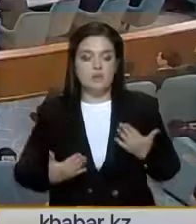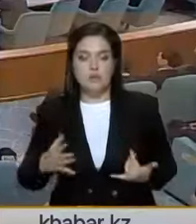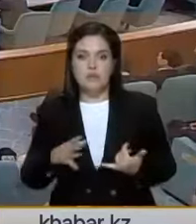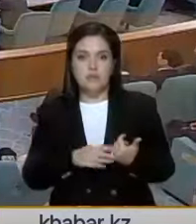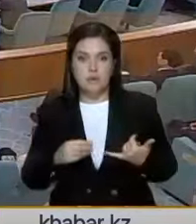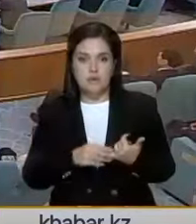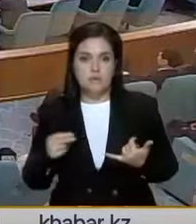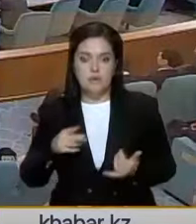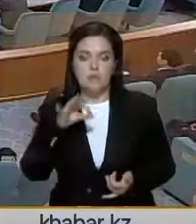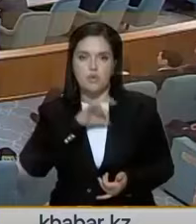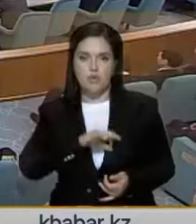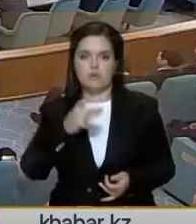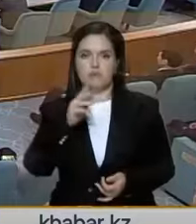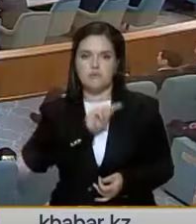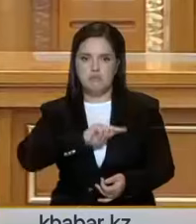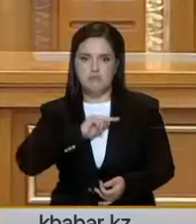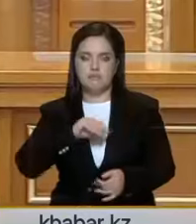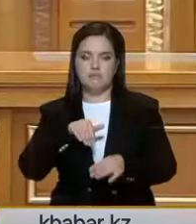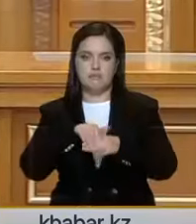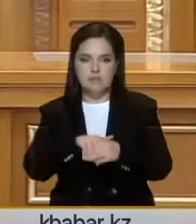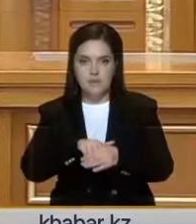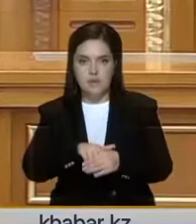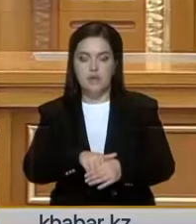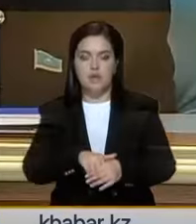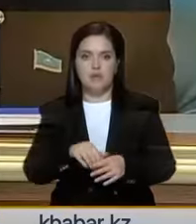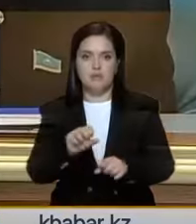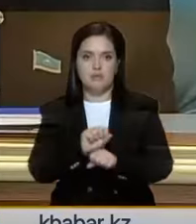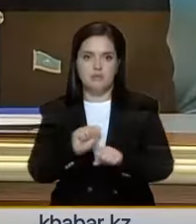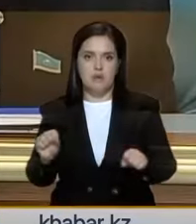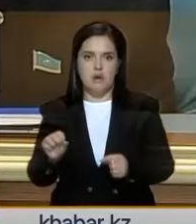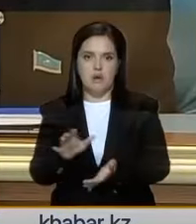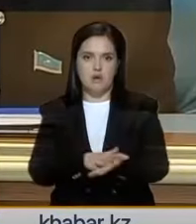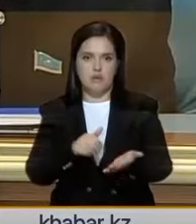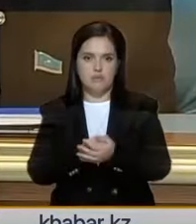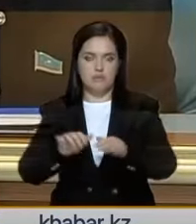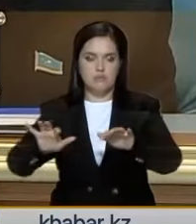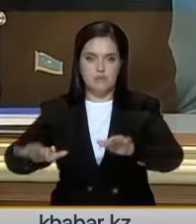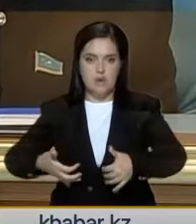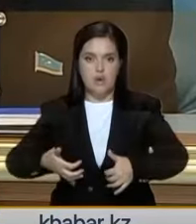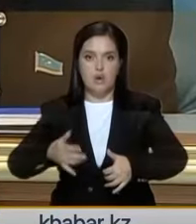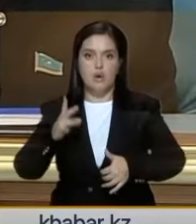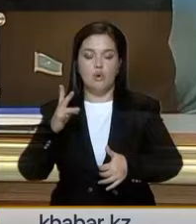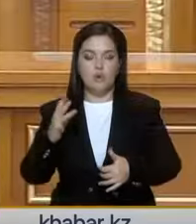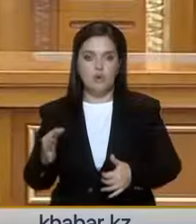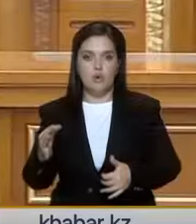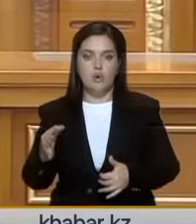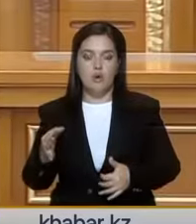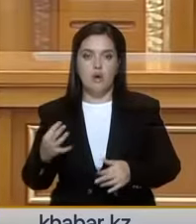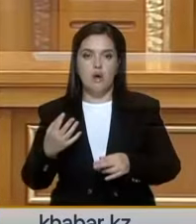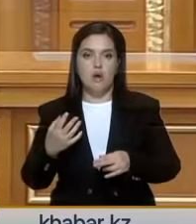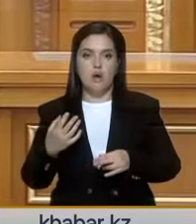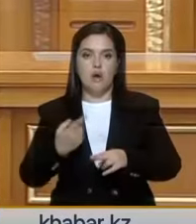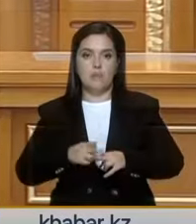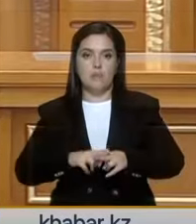землепользователь добросовестно работает, вложил инвестиции, то нельзя разрушать действующее производство. Но при этом в расчет